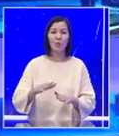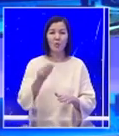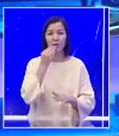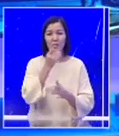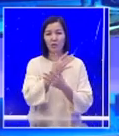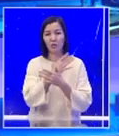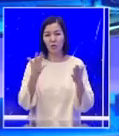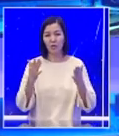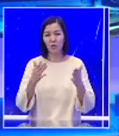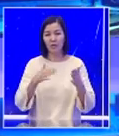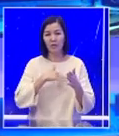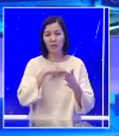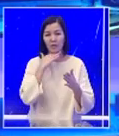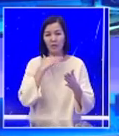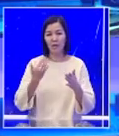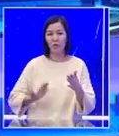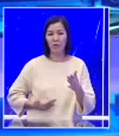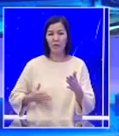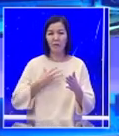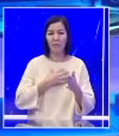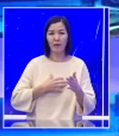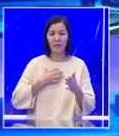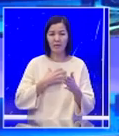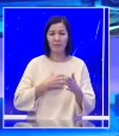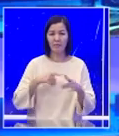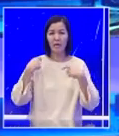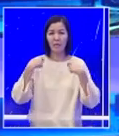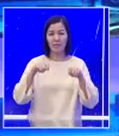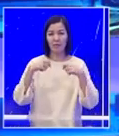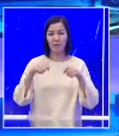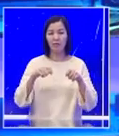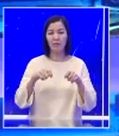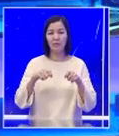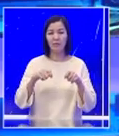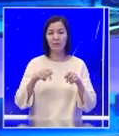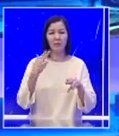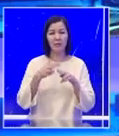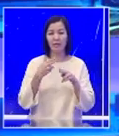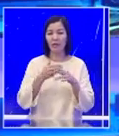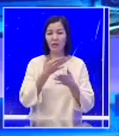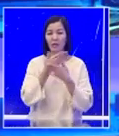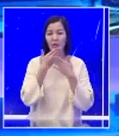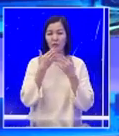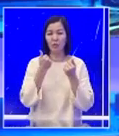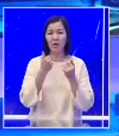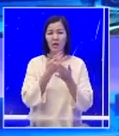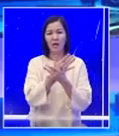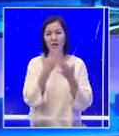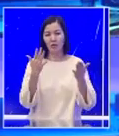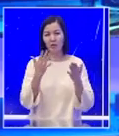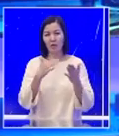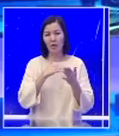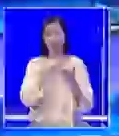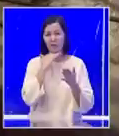қоры жеткілікті. Жалпы әлеуметтік маңызы бар астық қорын сату кезінде еш іркілістер байқалмайды. Өнімдер қажетті көлемде